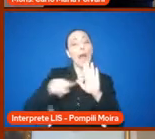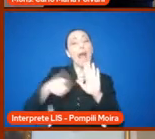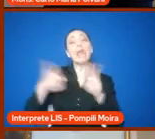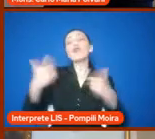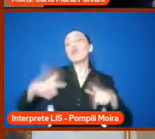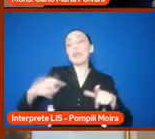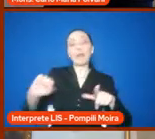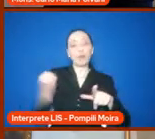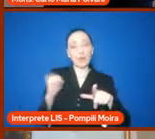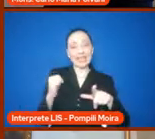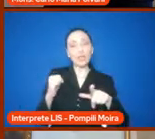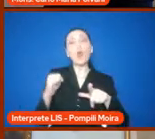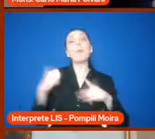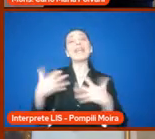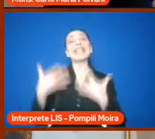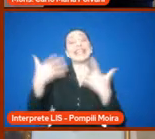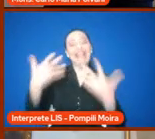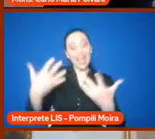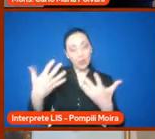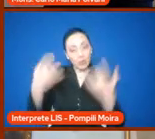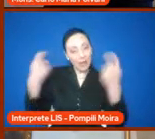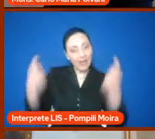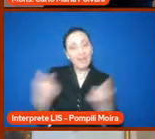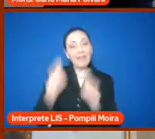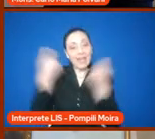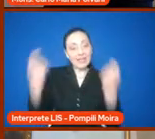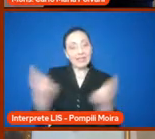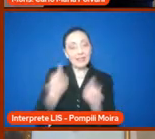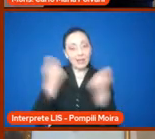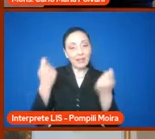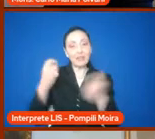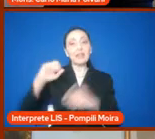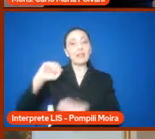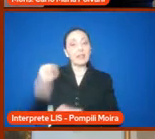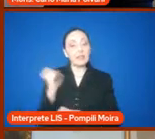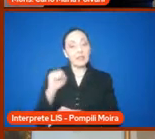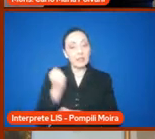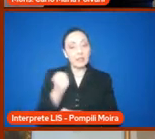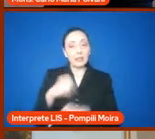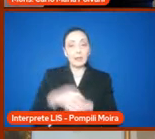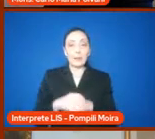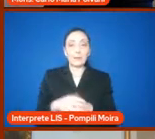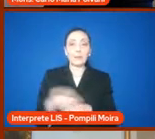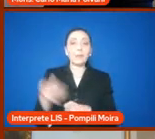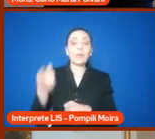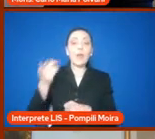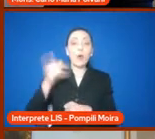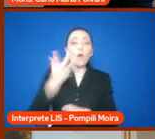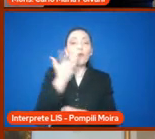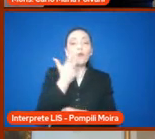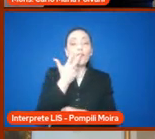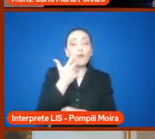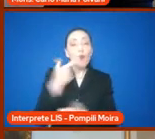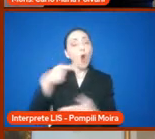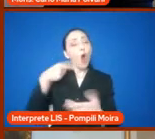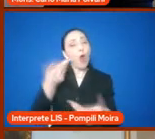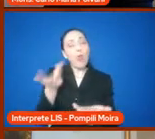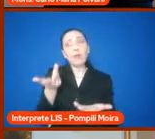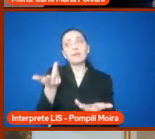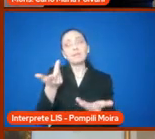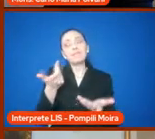della Scienza e della Filosofia. Purtroppo non si potranno concretizzare tutti i progetti e le iniziative che avremmo voluto il